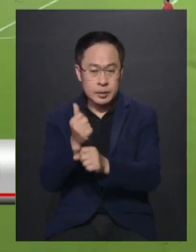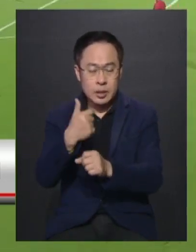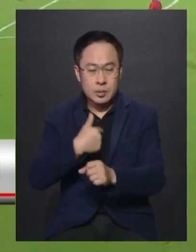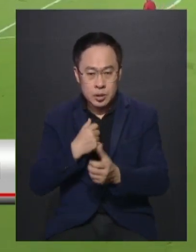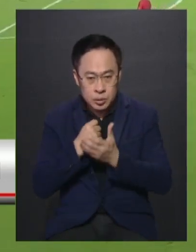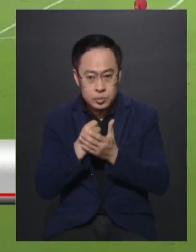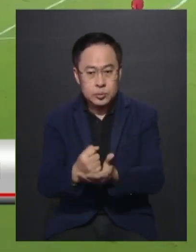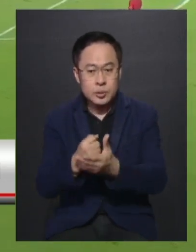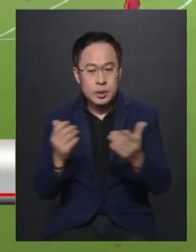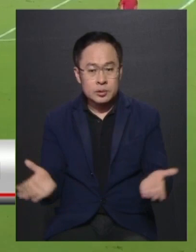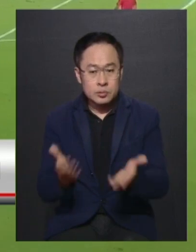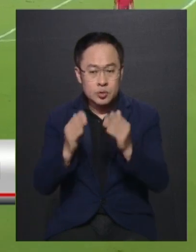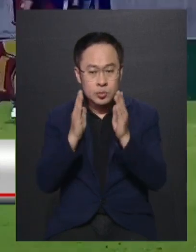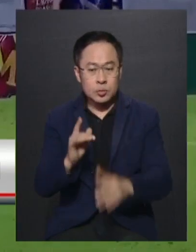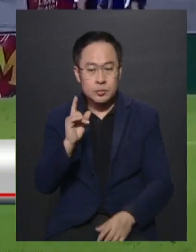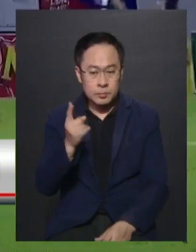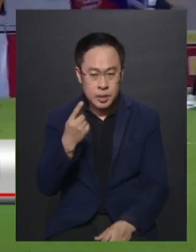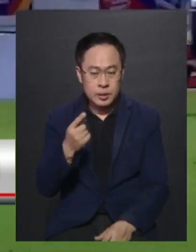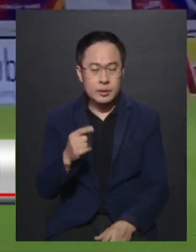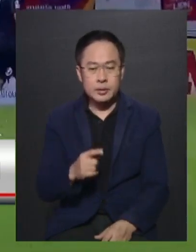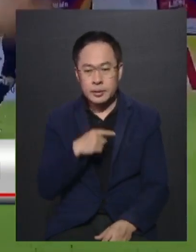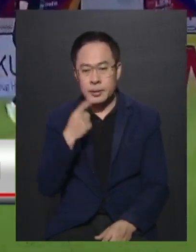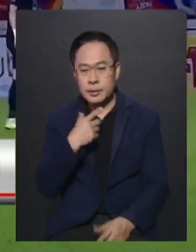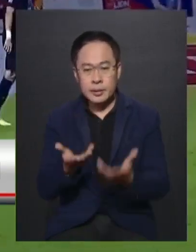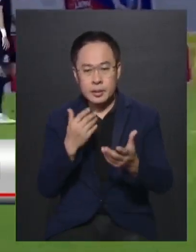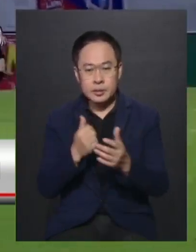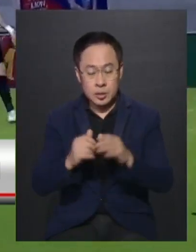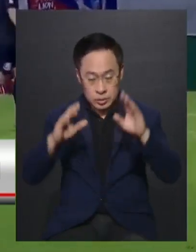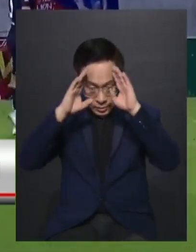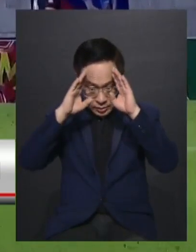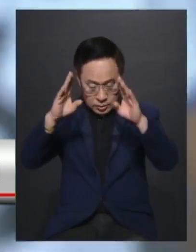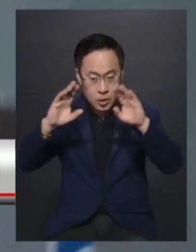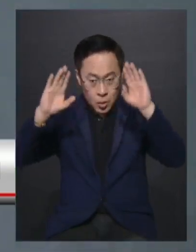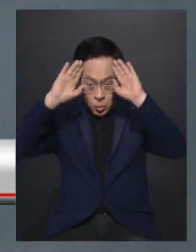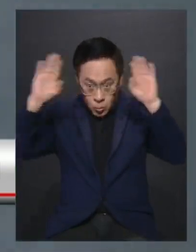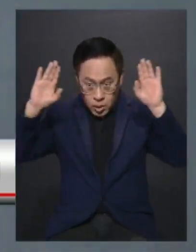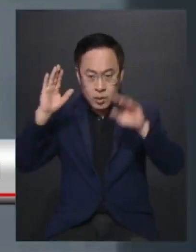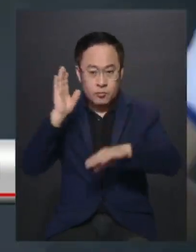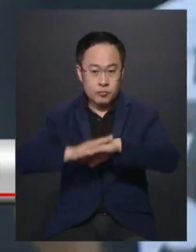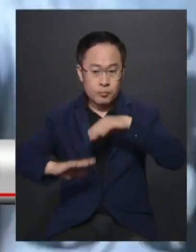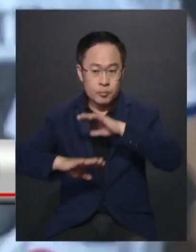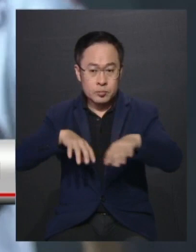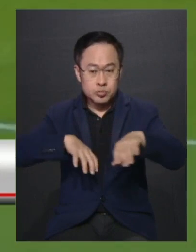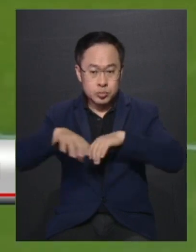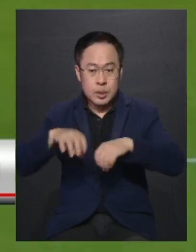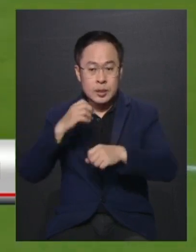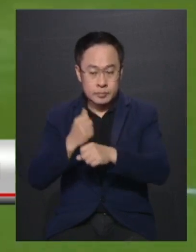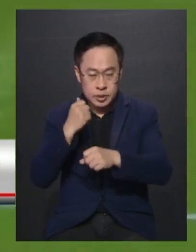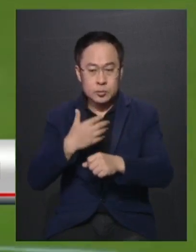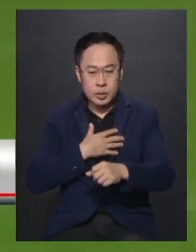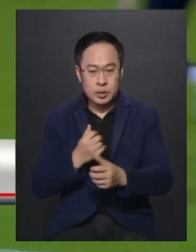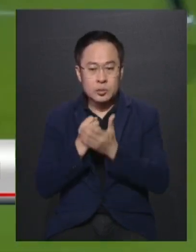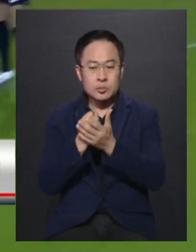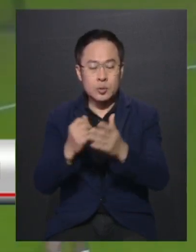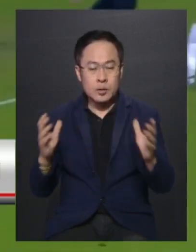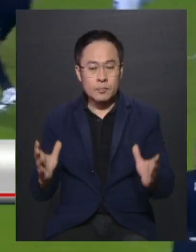นุนผู้ที่เข้ามาที่เป็นคนที่มีความรู้ความสามารถมีความตั้งใจแล้วก็มีศักยภาพซึ่งพร้อมที่จะมาสานงานต่อง